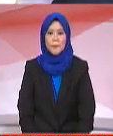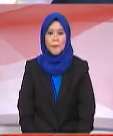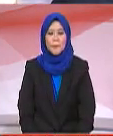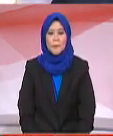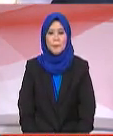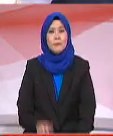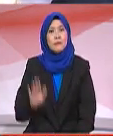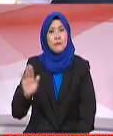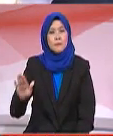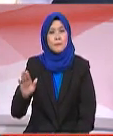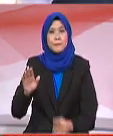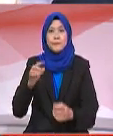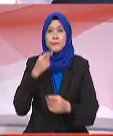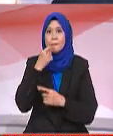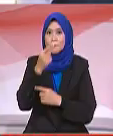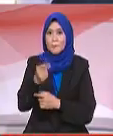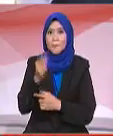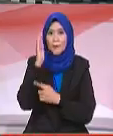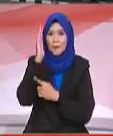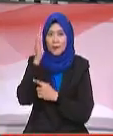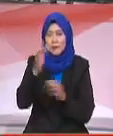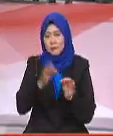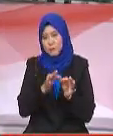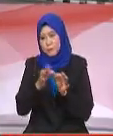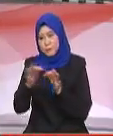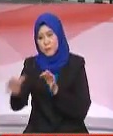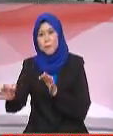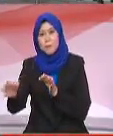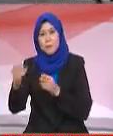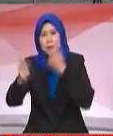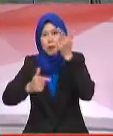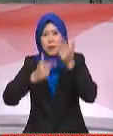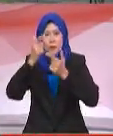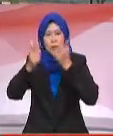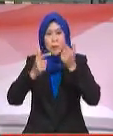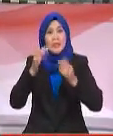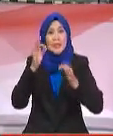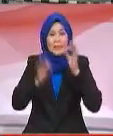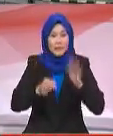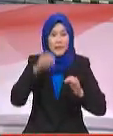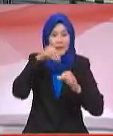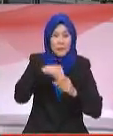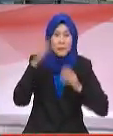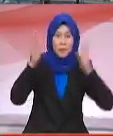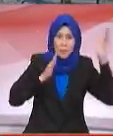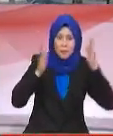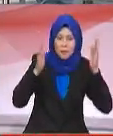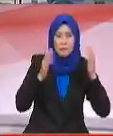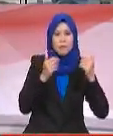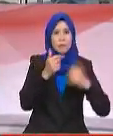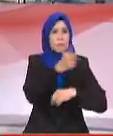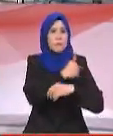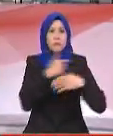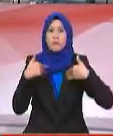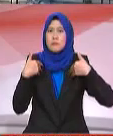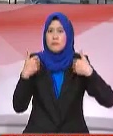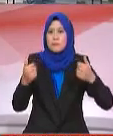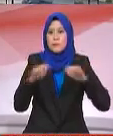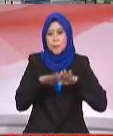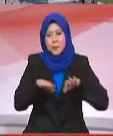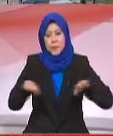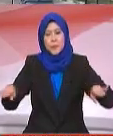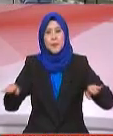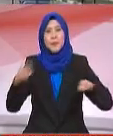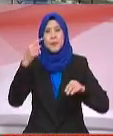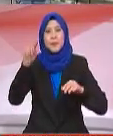Jelasnya pihak kementeriannya akan merancangkan industri pelancongan sekiranya keadaan dalam negara telah stabil dari segi kesihatan dan